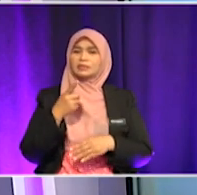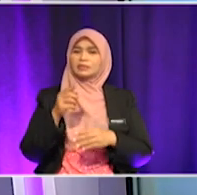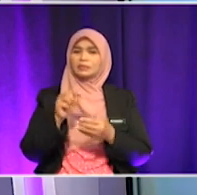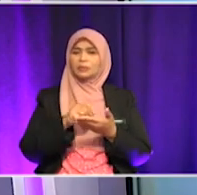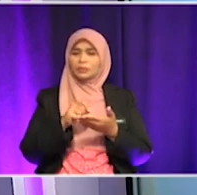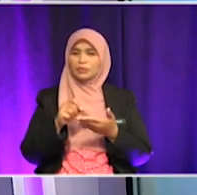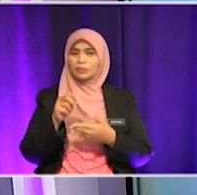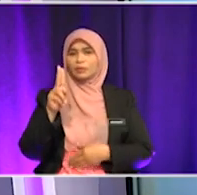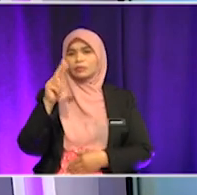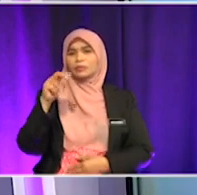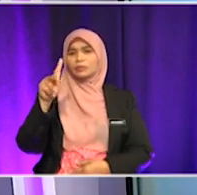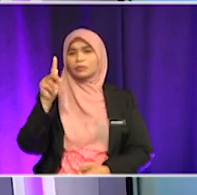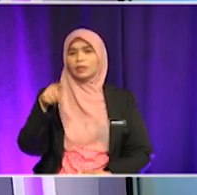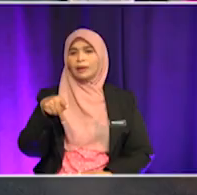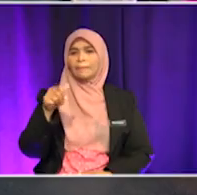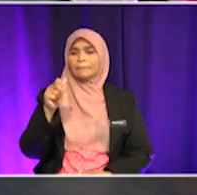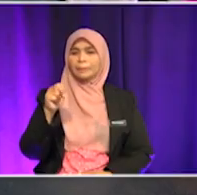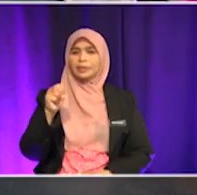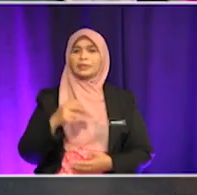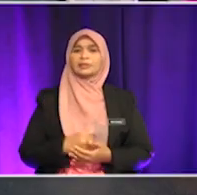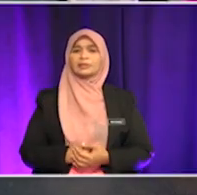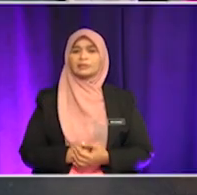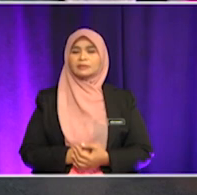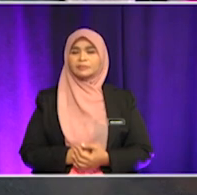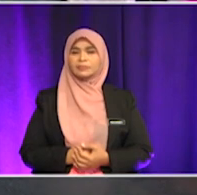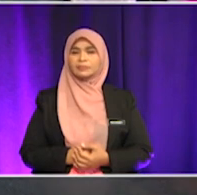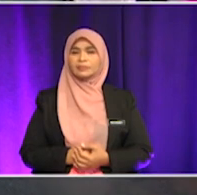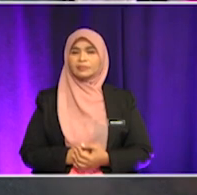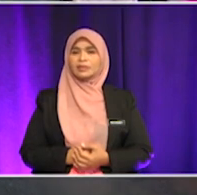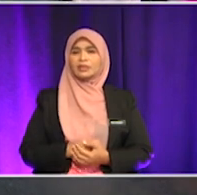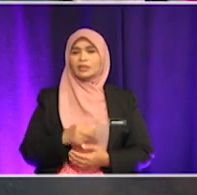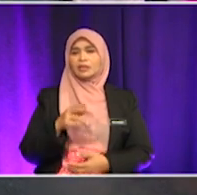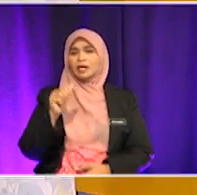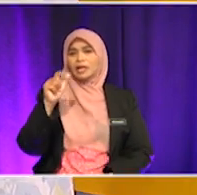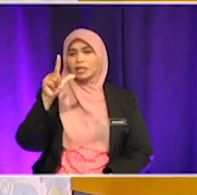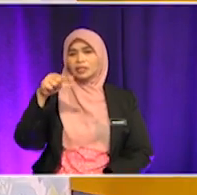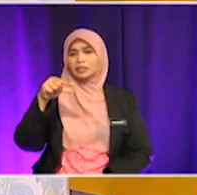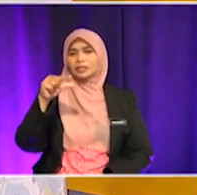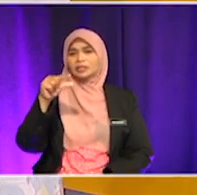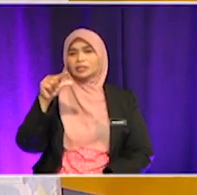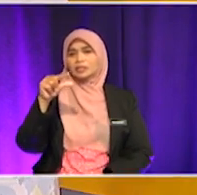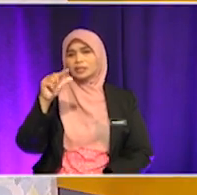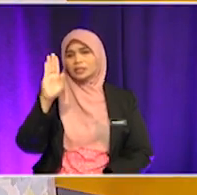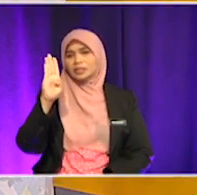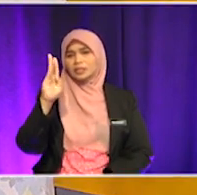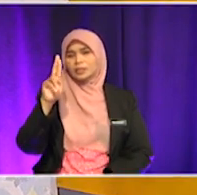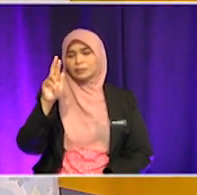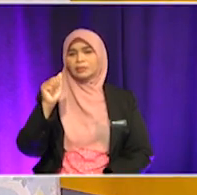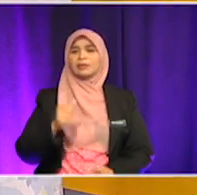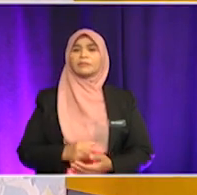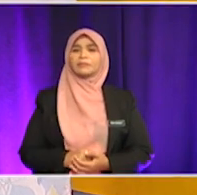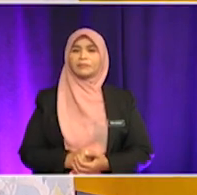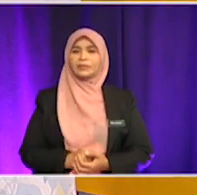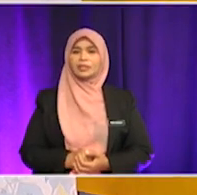boleh gunakan abjad yang seperti mana, cikgu? Okey. Sebab sebutan algebra kan, jadi kita akan menggunakan nilai yang tidak diketahui. Okey.